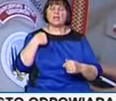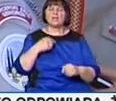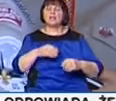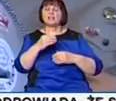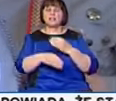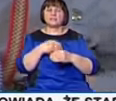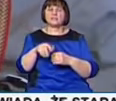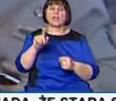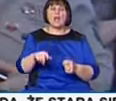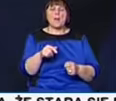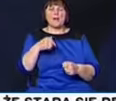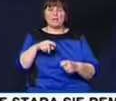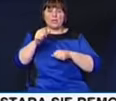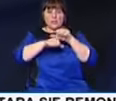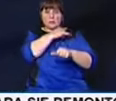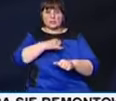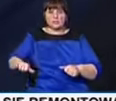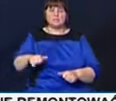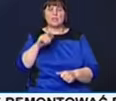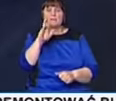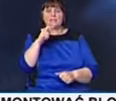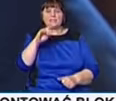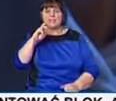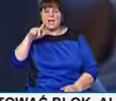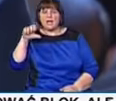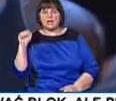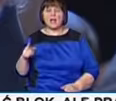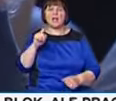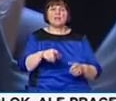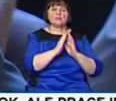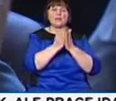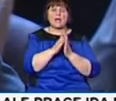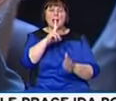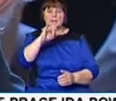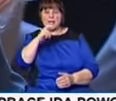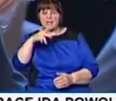śmierci Janka Bytnara Rudego, członka Szarych Szeregów i jednego z bohaterów powieści Kamienie na szaniec.